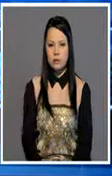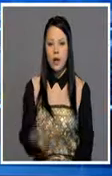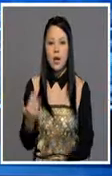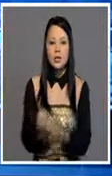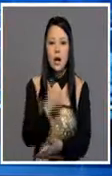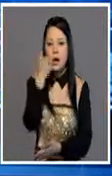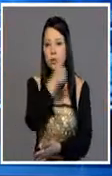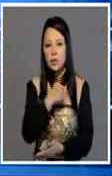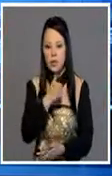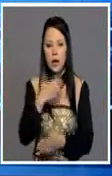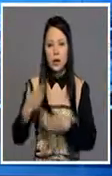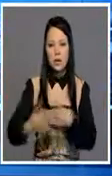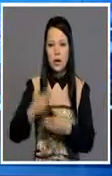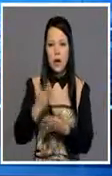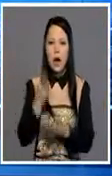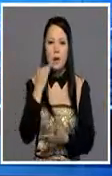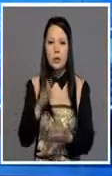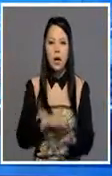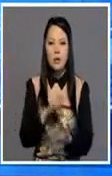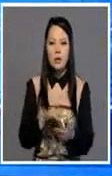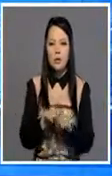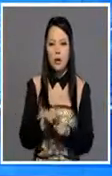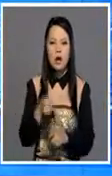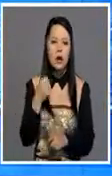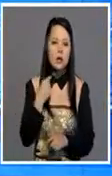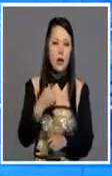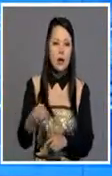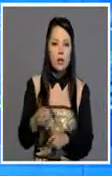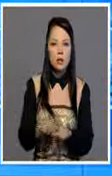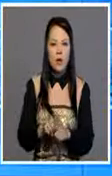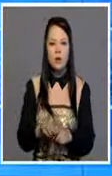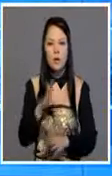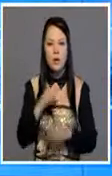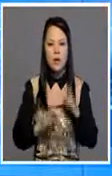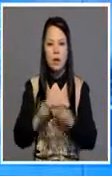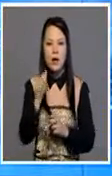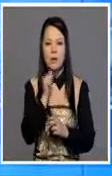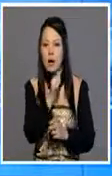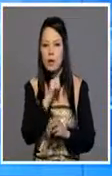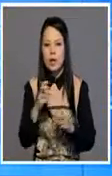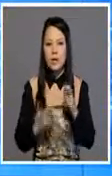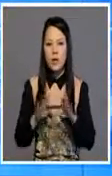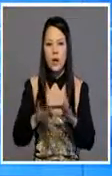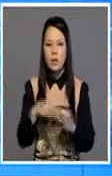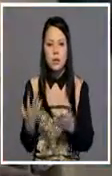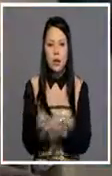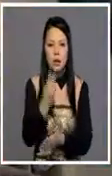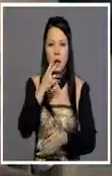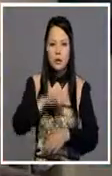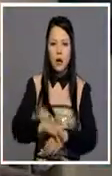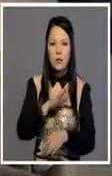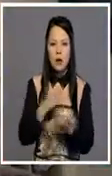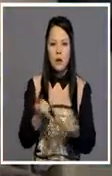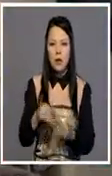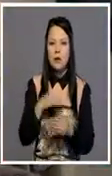Жаңа жыл мерекесі қарсаңында Алматы қаласында астыртын арақ шарап шығаратын екі цех әшкереленді. Халық арасында кең танылған спирттік өнімдердің